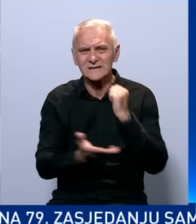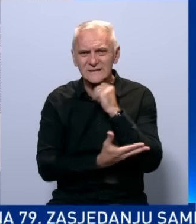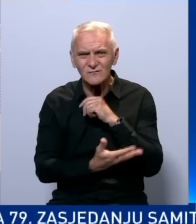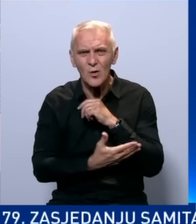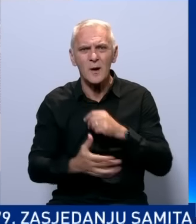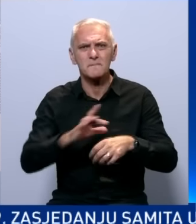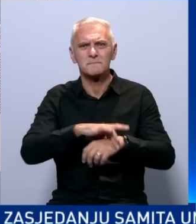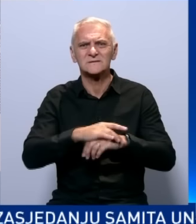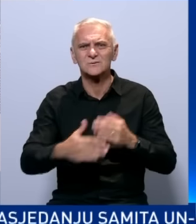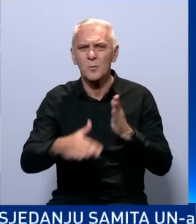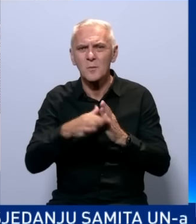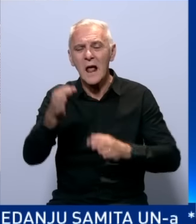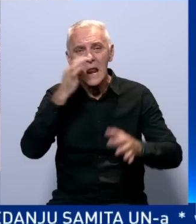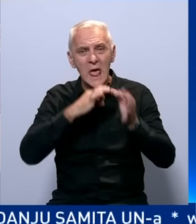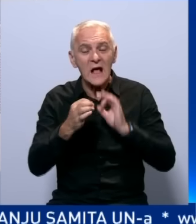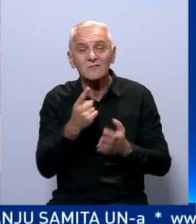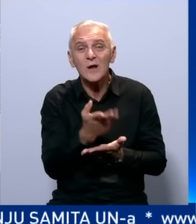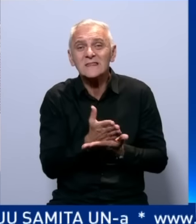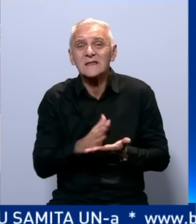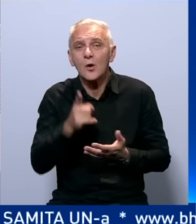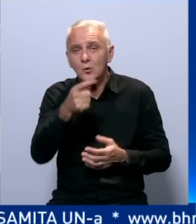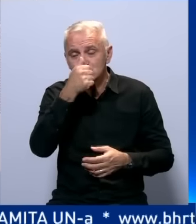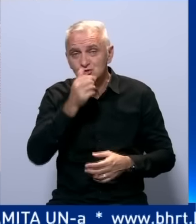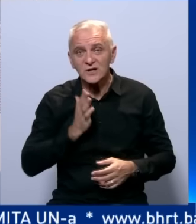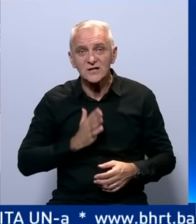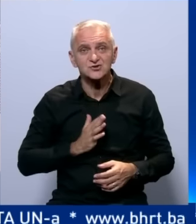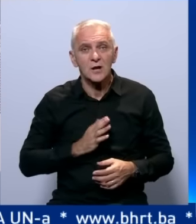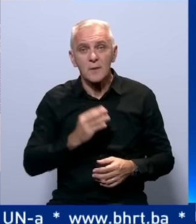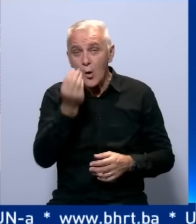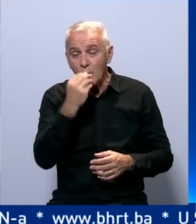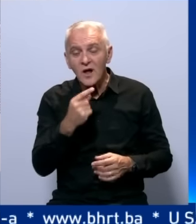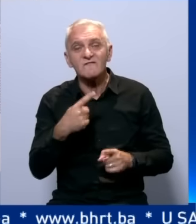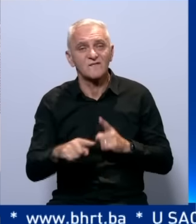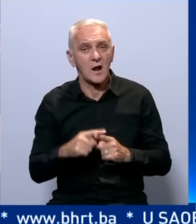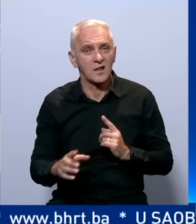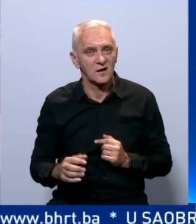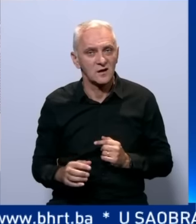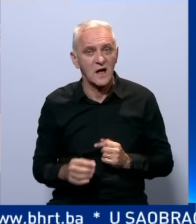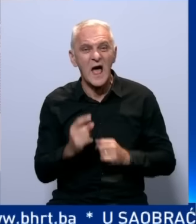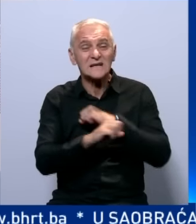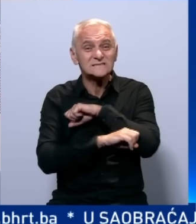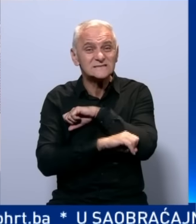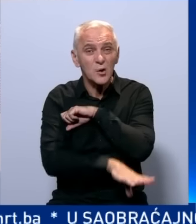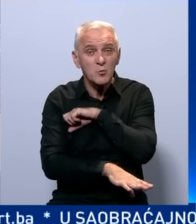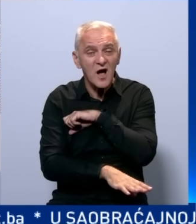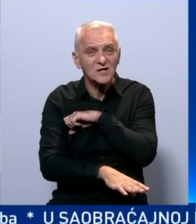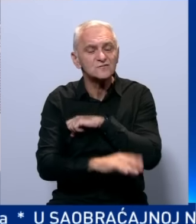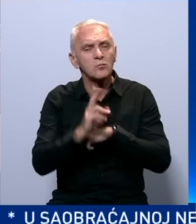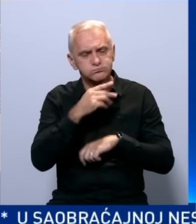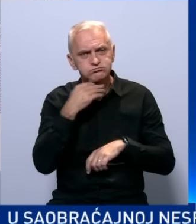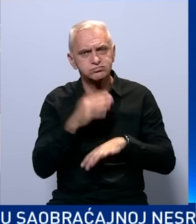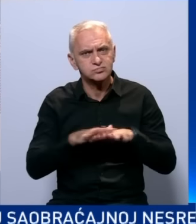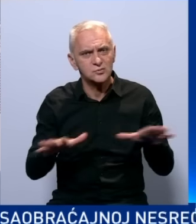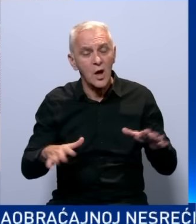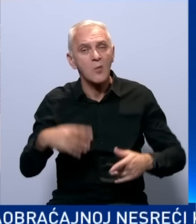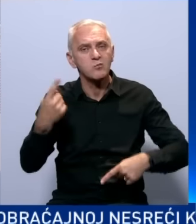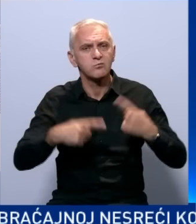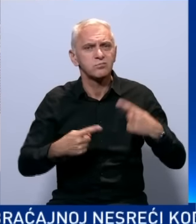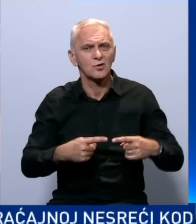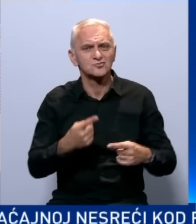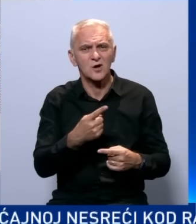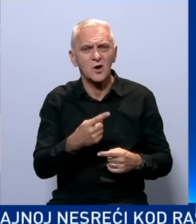medicinska pomagala i lijekovi samo je dio onoga što građanima, osim obroka, nedostaje. I dok siromaštvo uzima maha, a političari